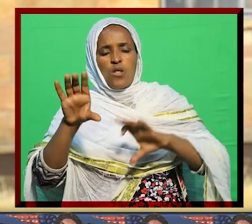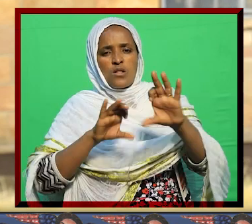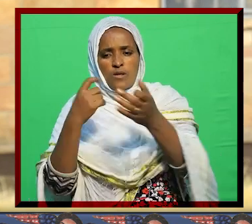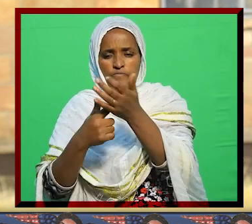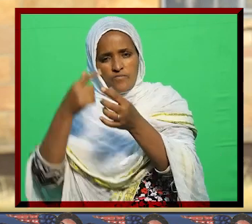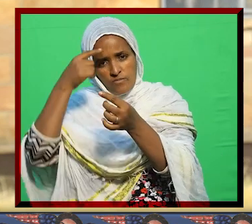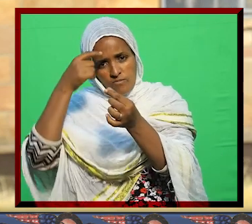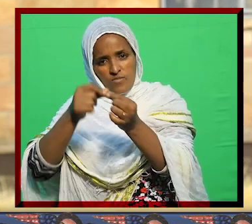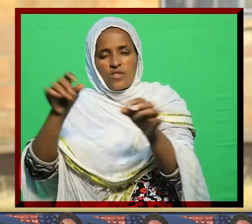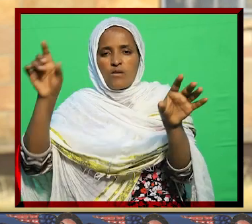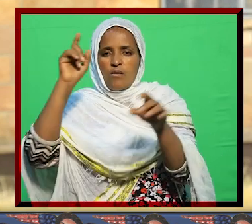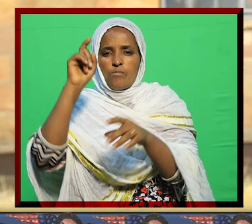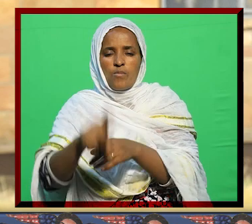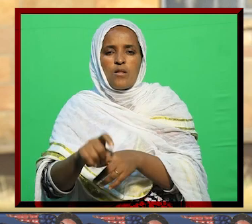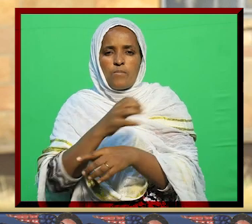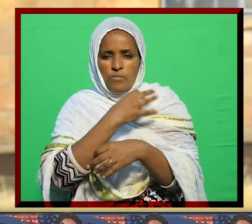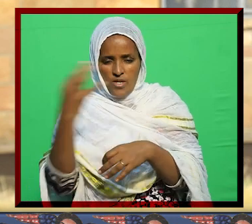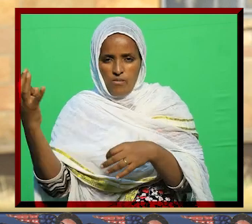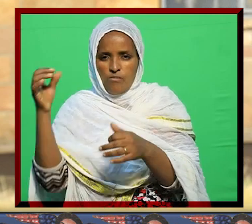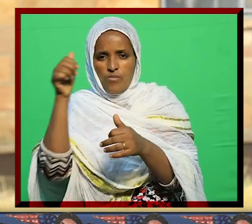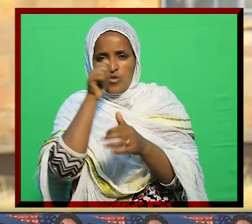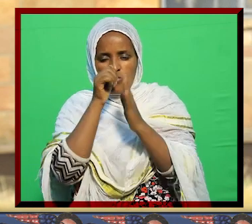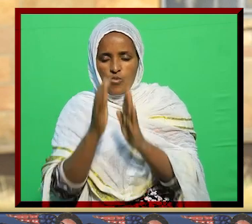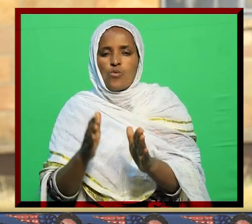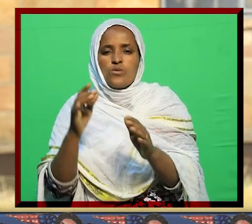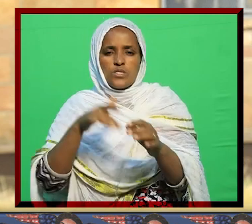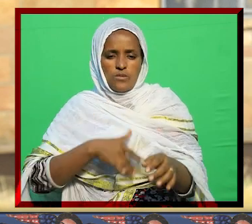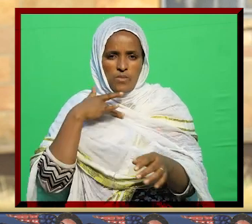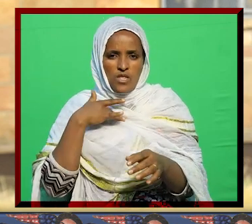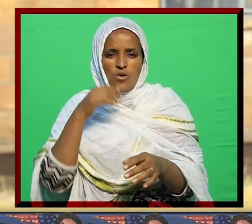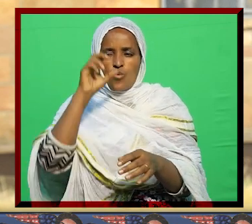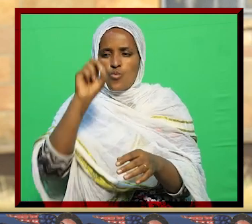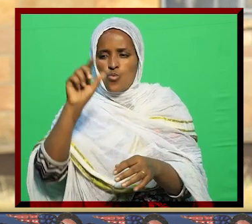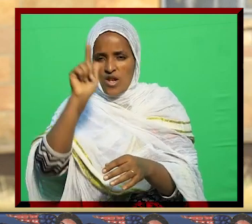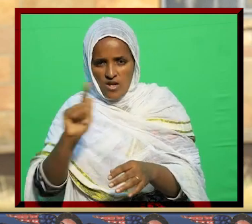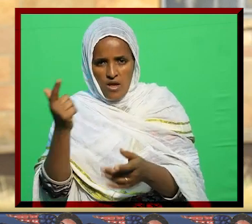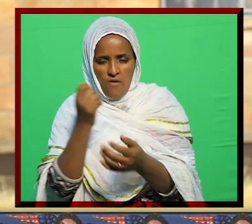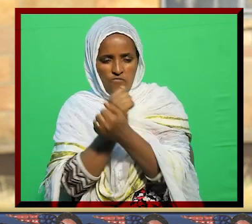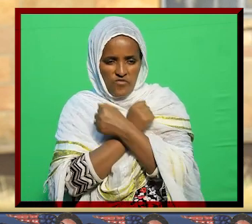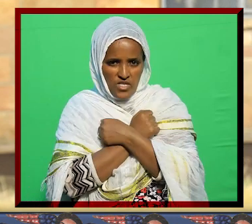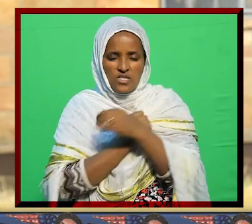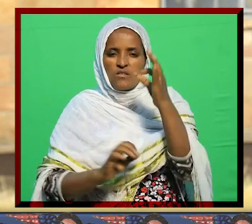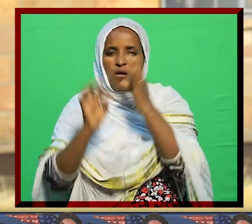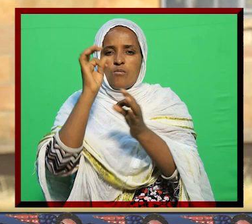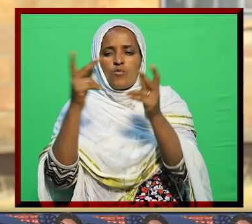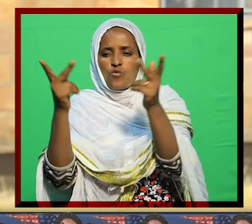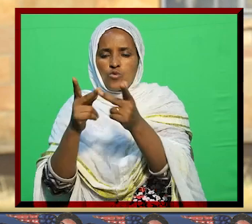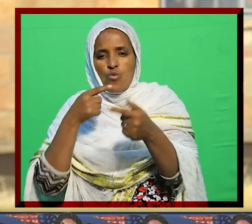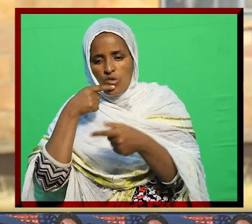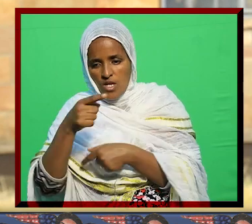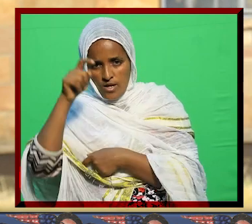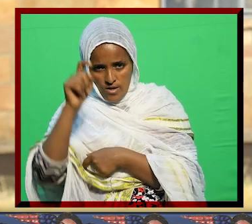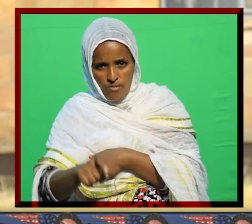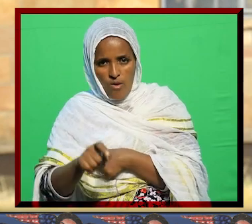ያደርገናልና ይሄ ልናስበው ይገባል። በደንብ ልናስብላቸው በኢትዮጵያዊነት ስሜት በኢትዮጵያዊ ወኔ በኢትዮጵያዊ ፍቅር ታሪካቸው በየቦታው